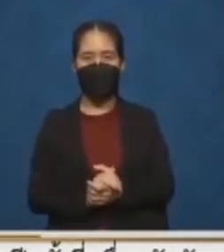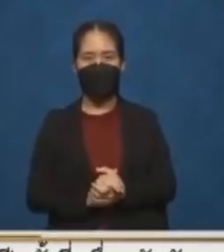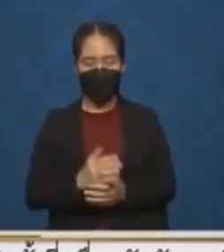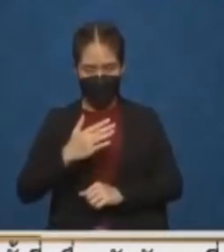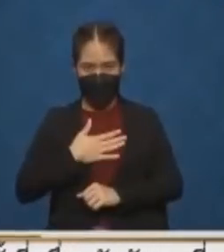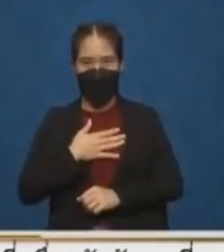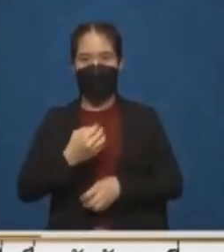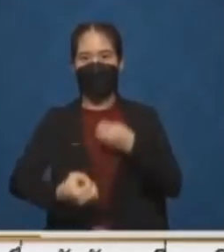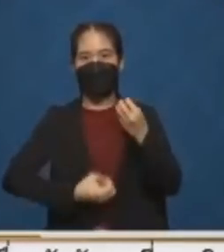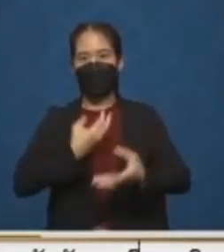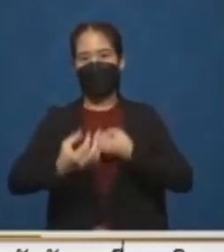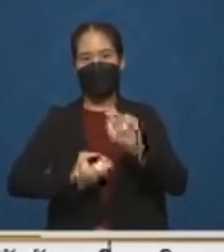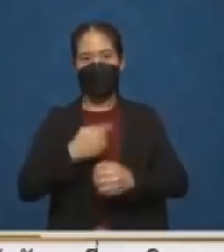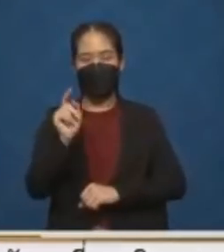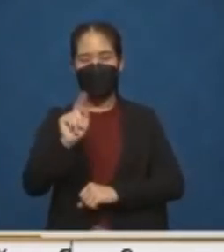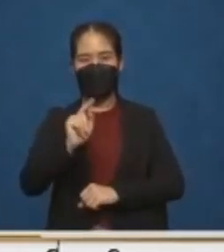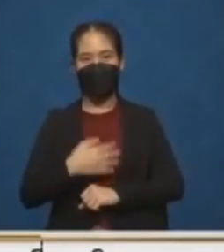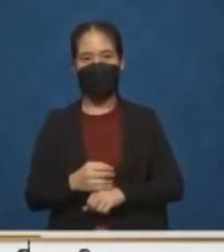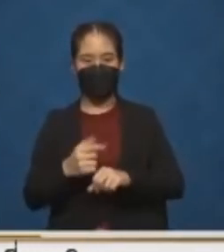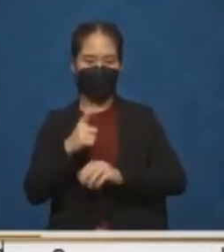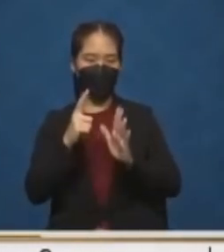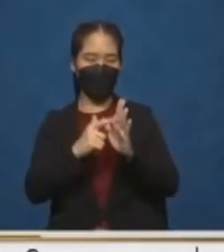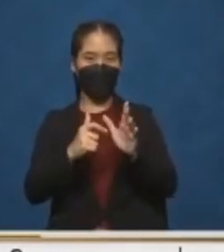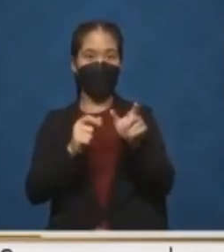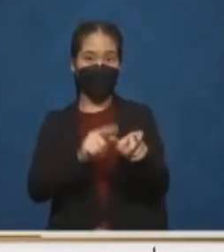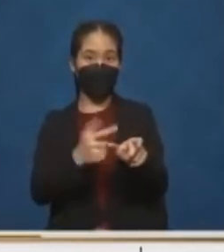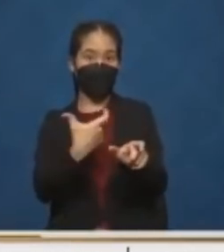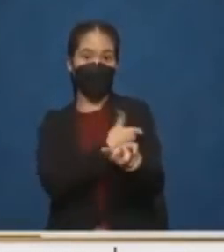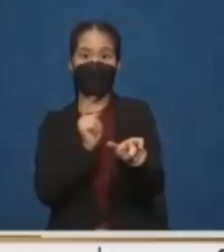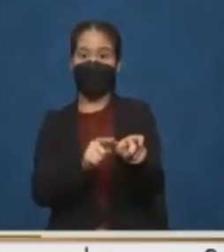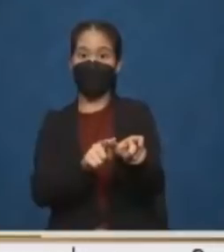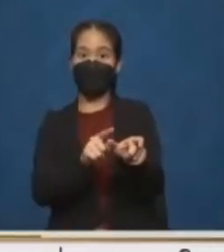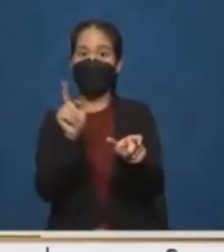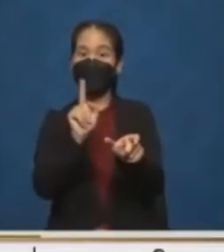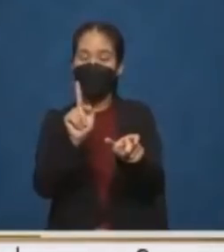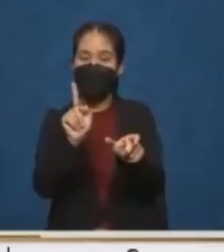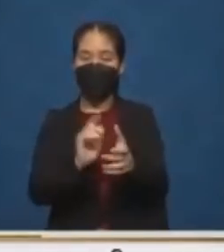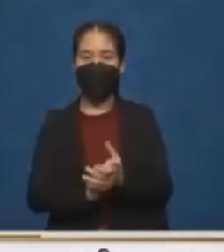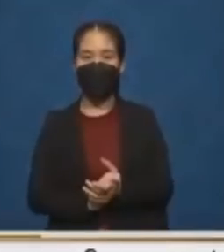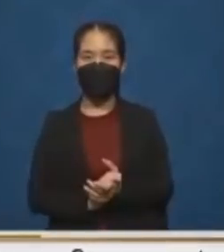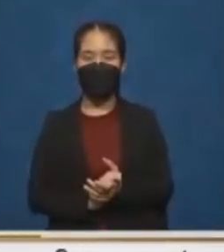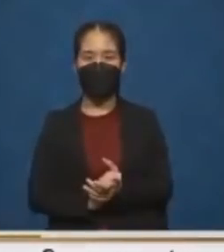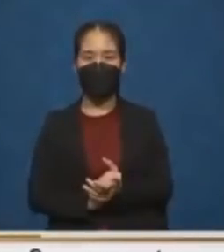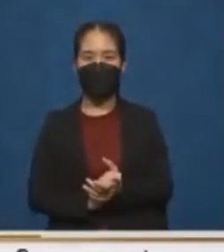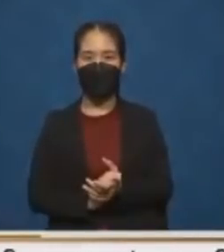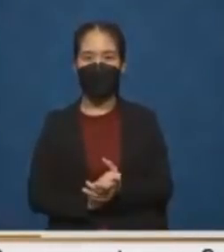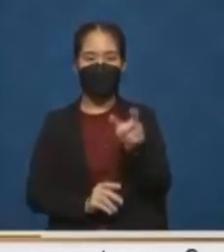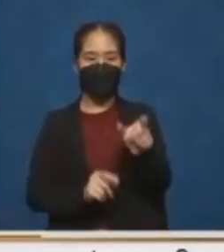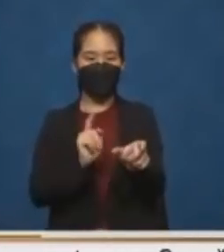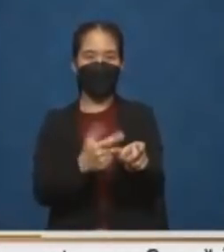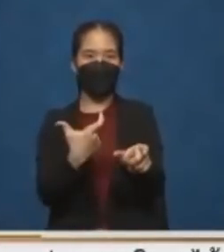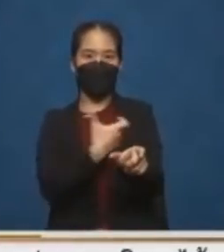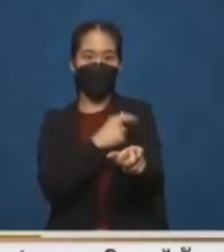ผมเรีนทประทานว่า วัคซีนที่ผมกล่าวถึงนั้กคือัคซีนที่เป็วคซีนเส้นไ cultivate วัค